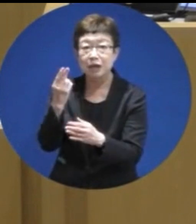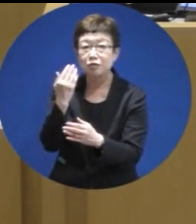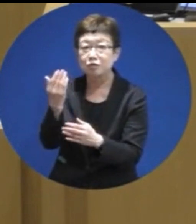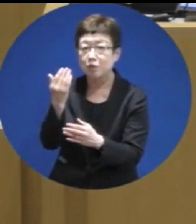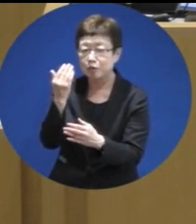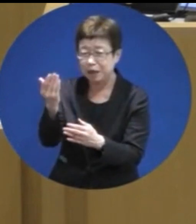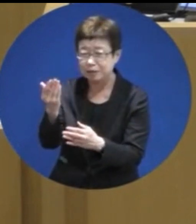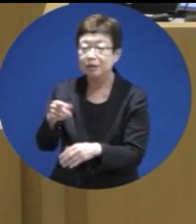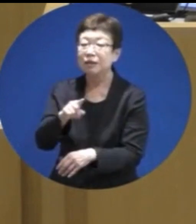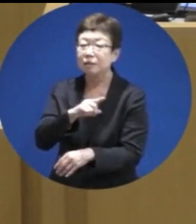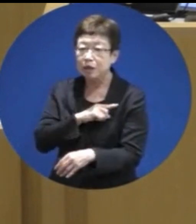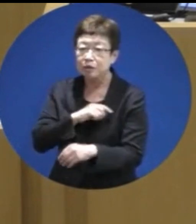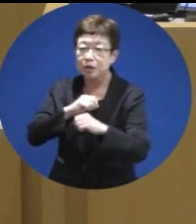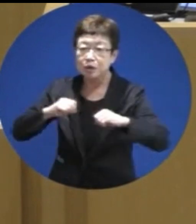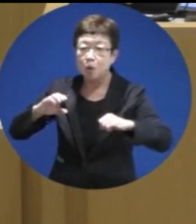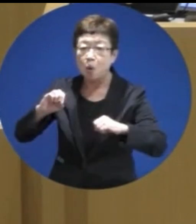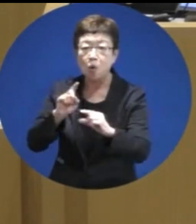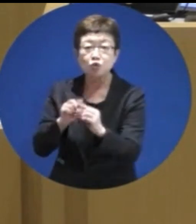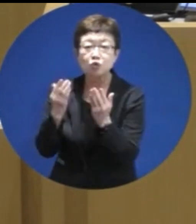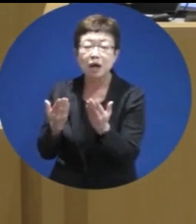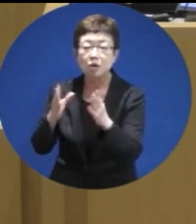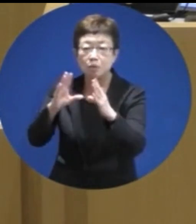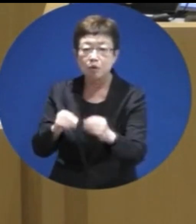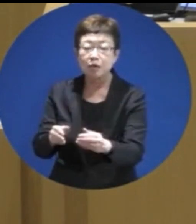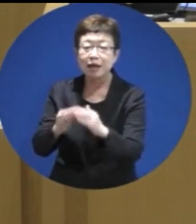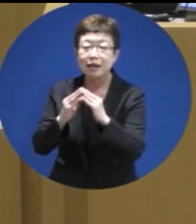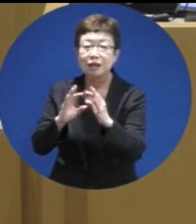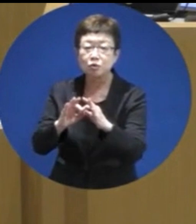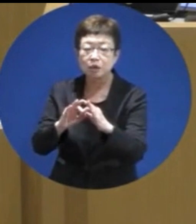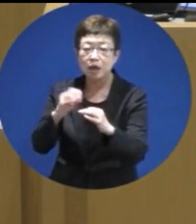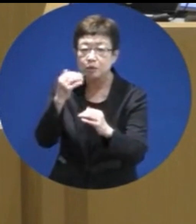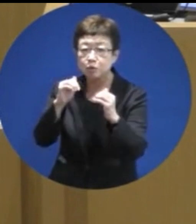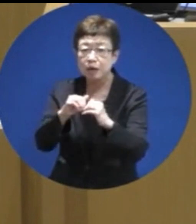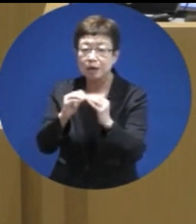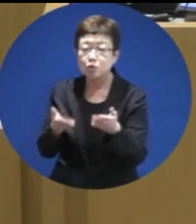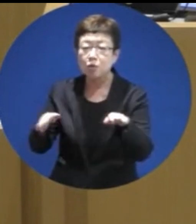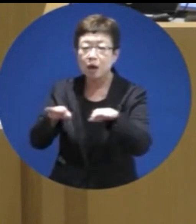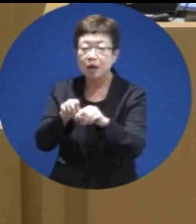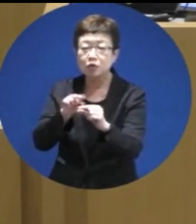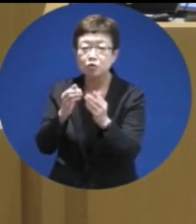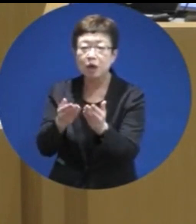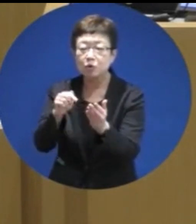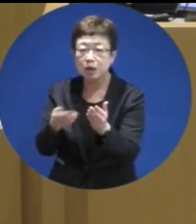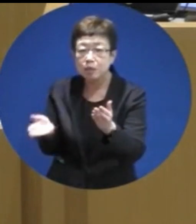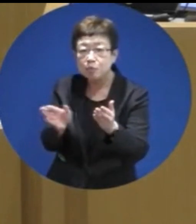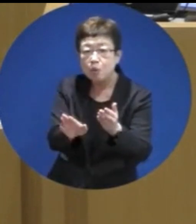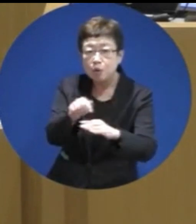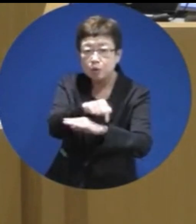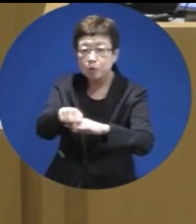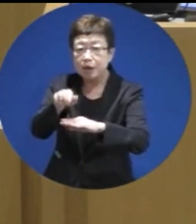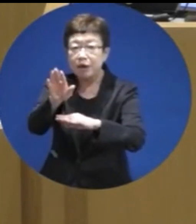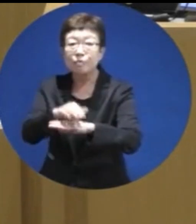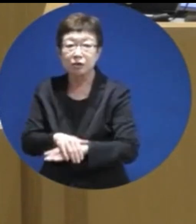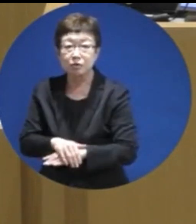。まず広尾中学校の建て替えに際して渋谷図書館が中学校の中に機能を複合化する予定でおります